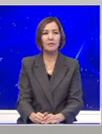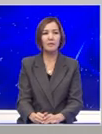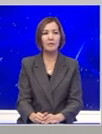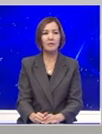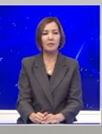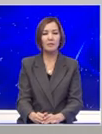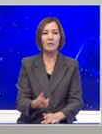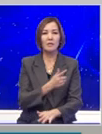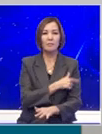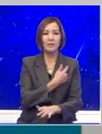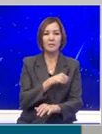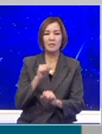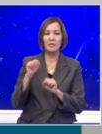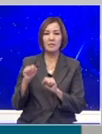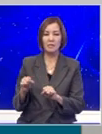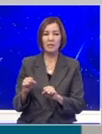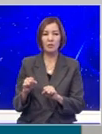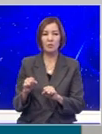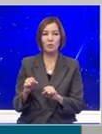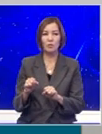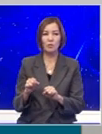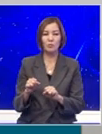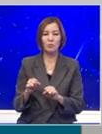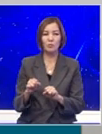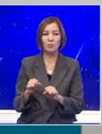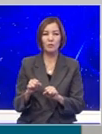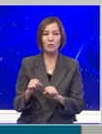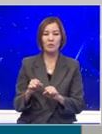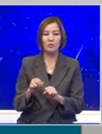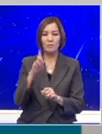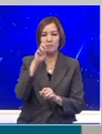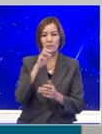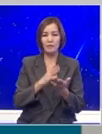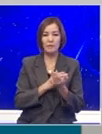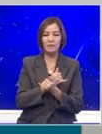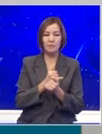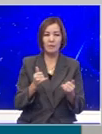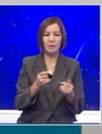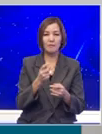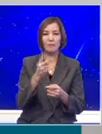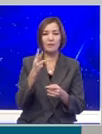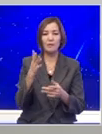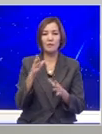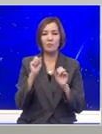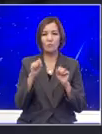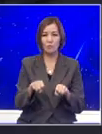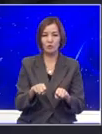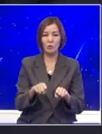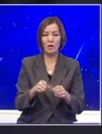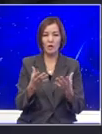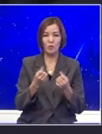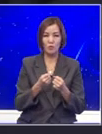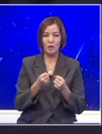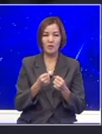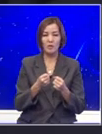Сақтандыру мәртебесін алған адамда бұл медициналық қызметтің бірнеше түріне қол жетімді бола бастайды.